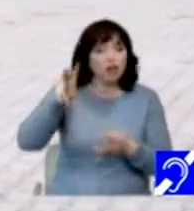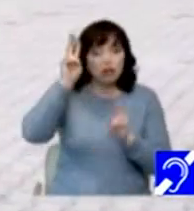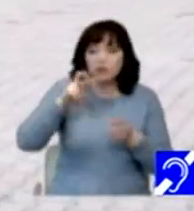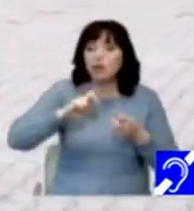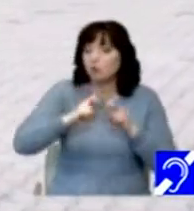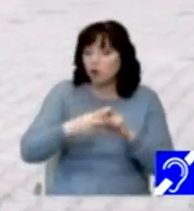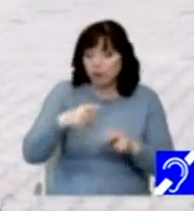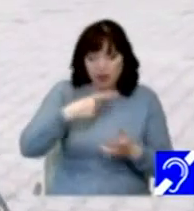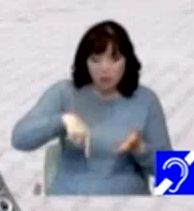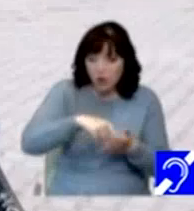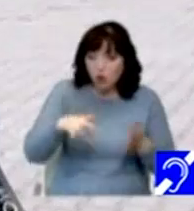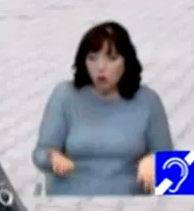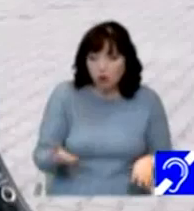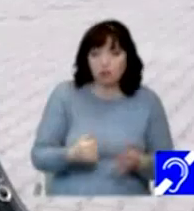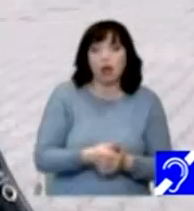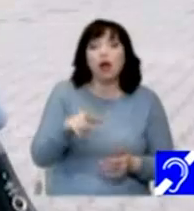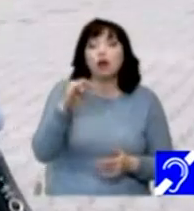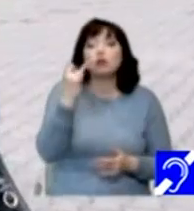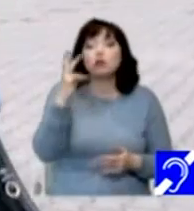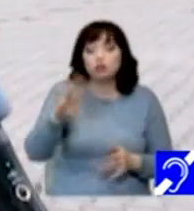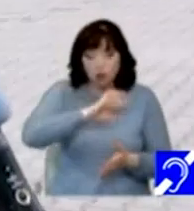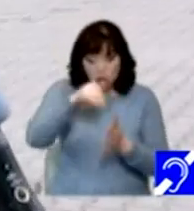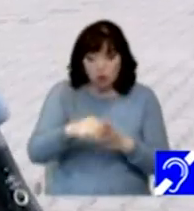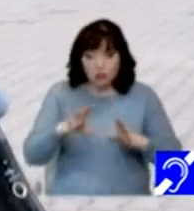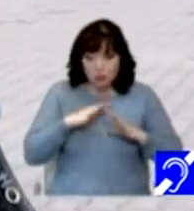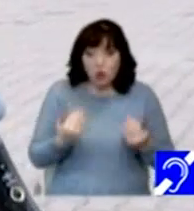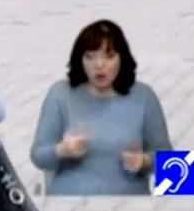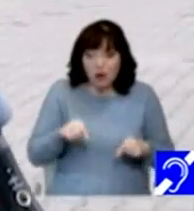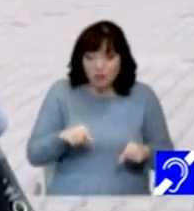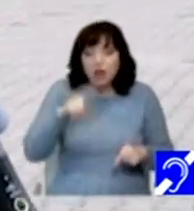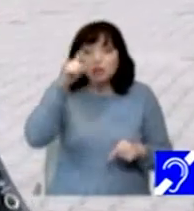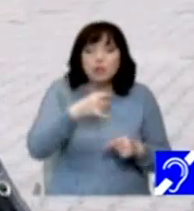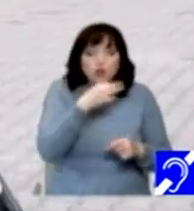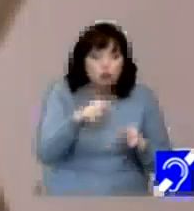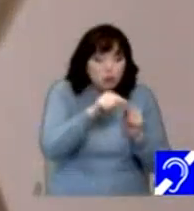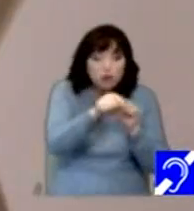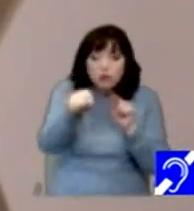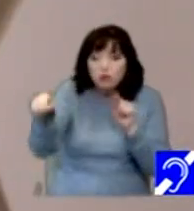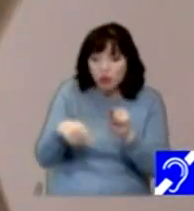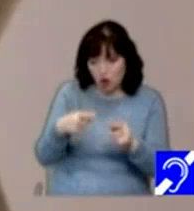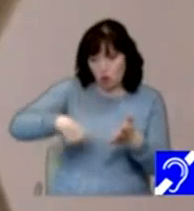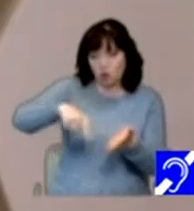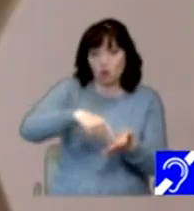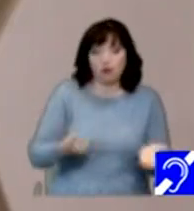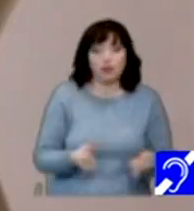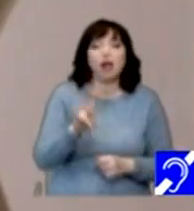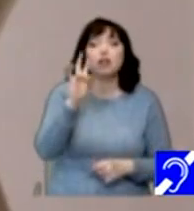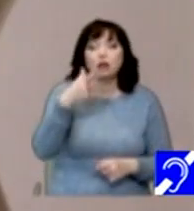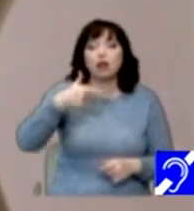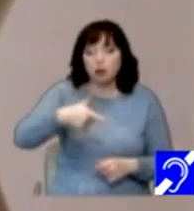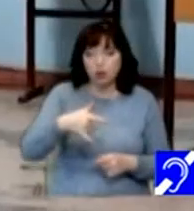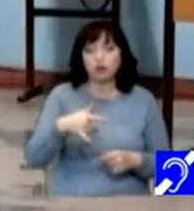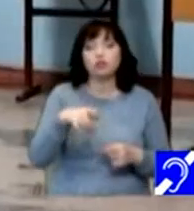problemele orașului. Grigorișin a fost până acum, știe orice colțișor al acestui oraș. Nicolae Grigorișin a devenit